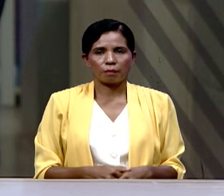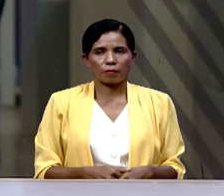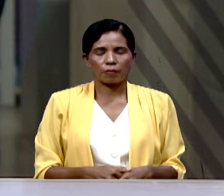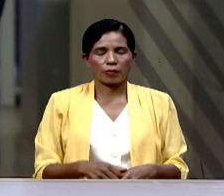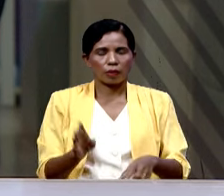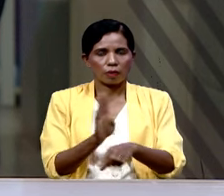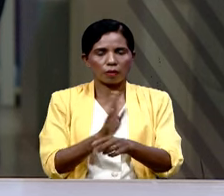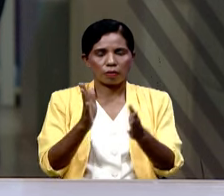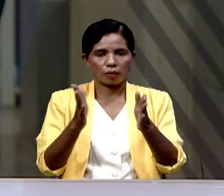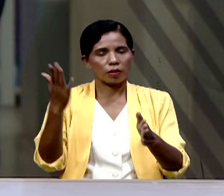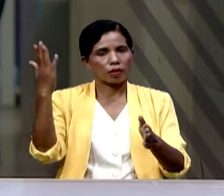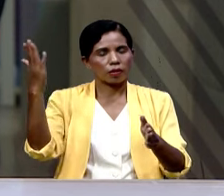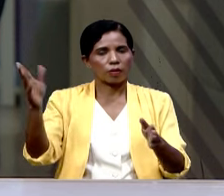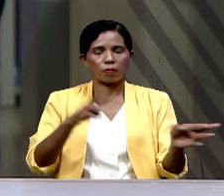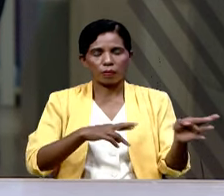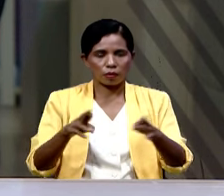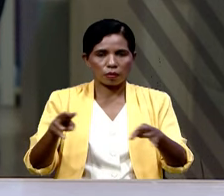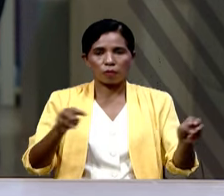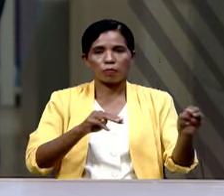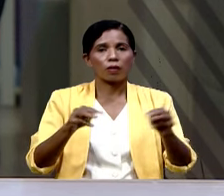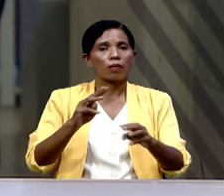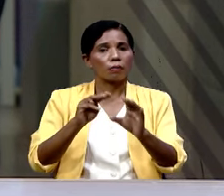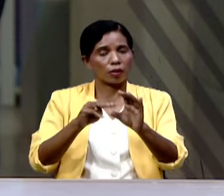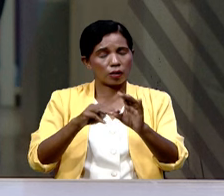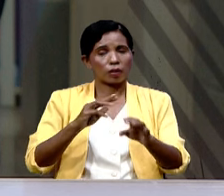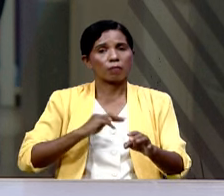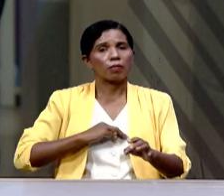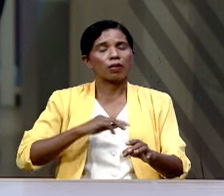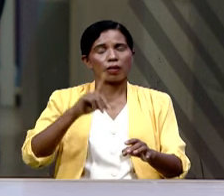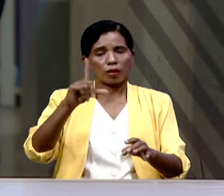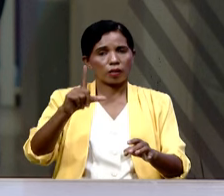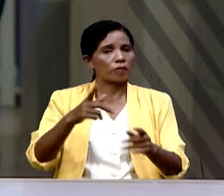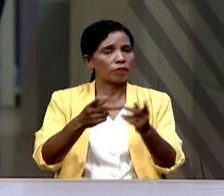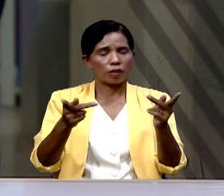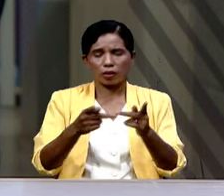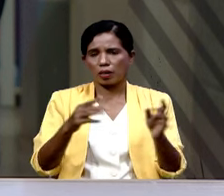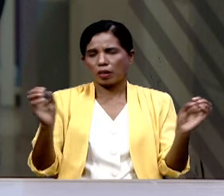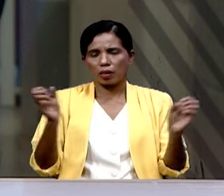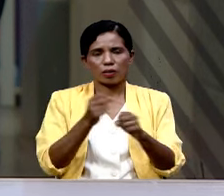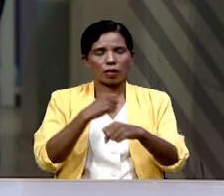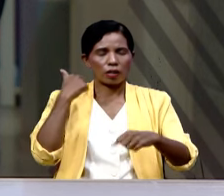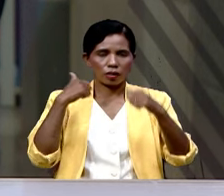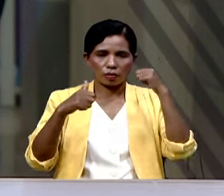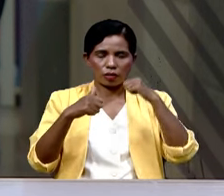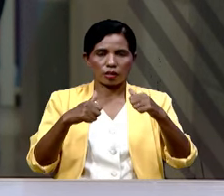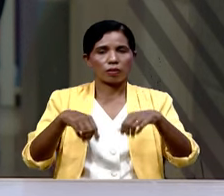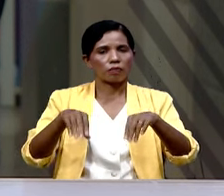Negosiante sira iha elem loi pronto muda ba mercado manlewana, mai be fatin la iha ho di halau atividade